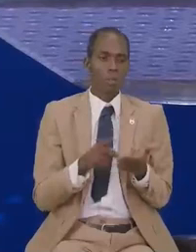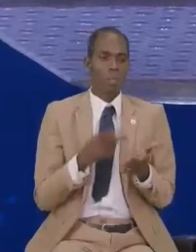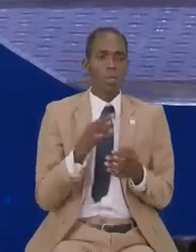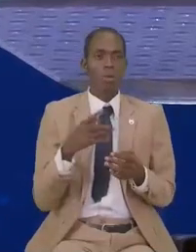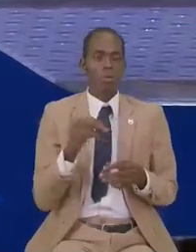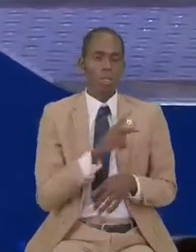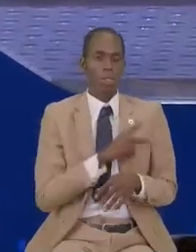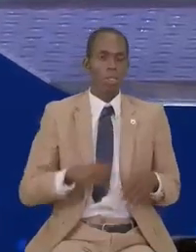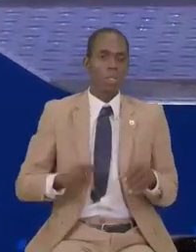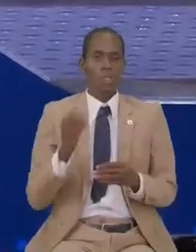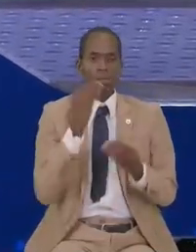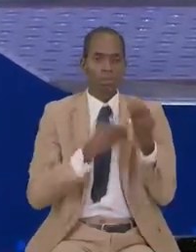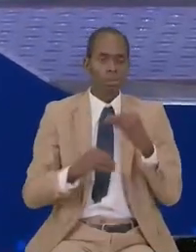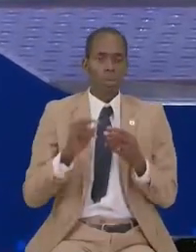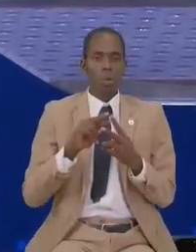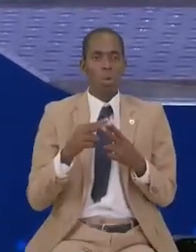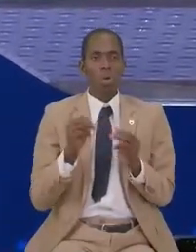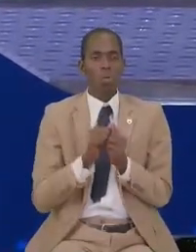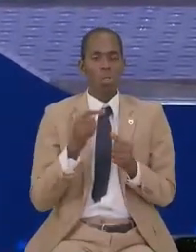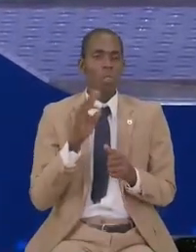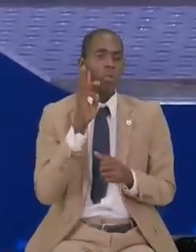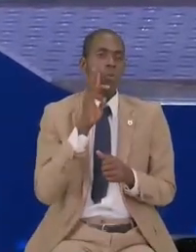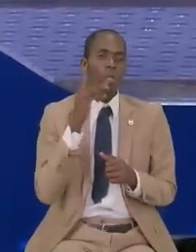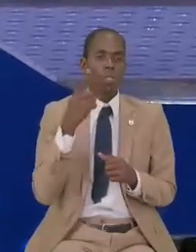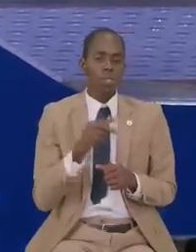vin dont le roi buvait.